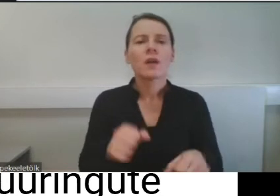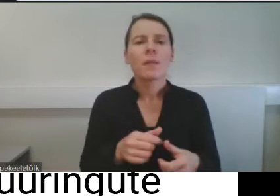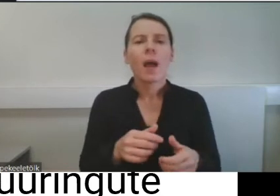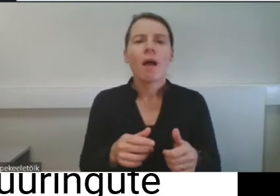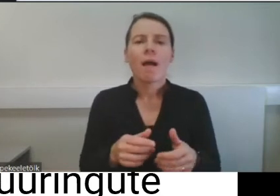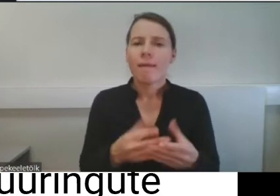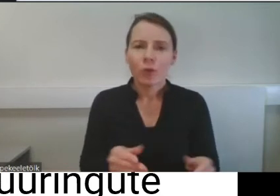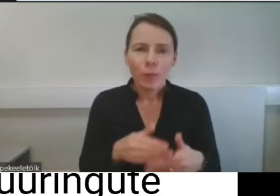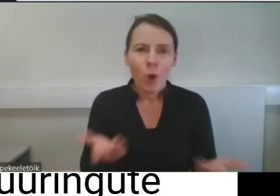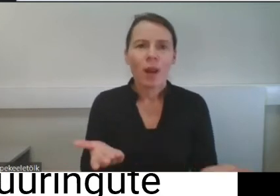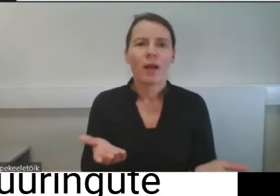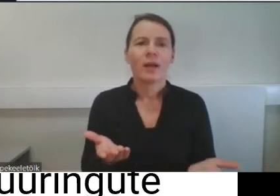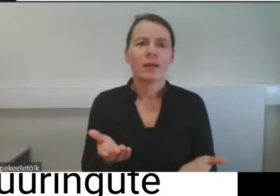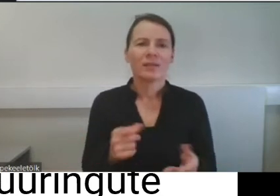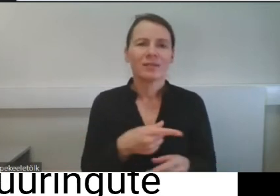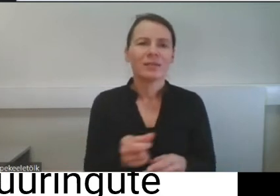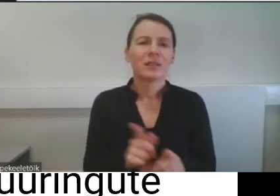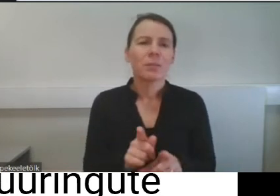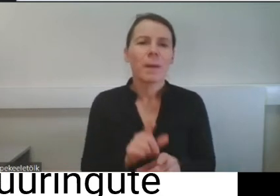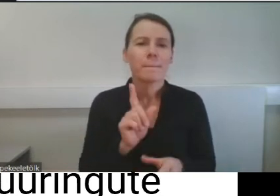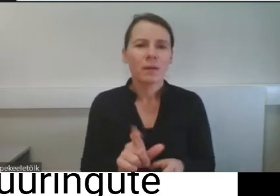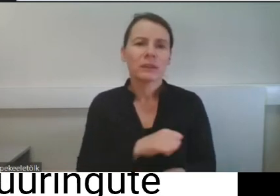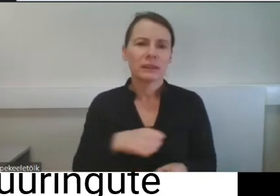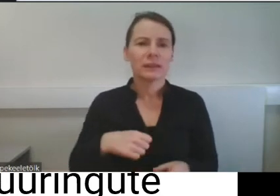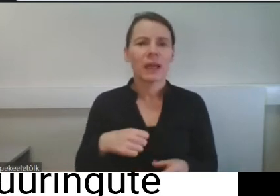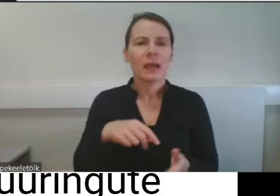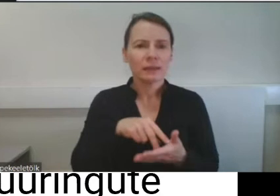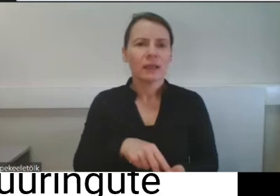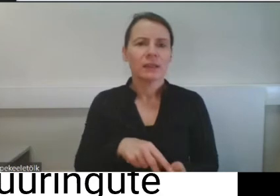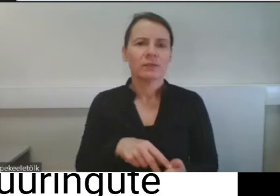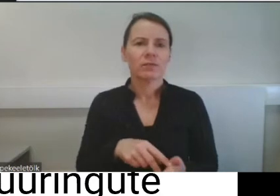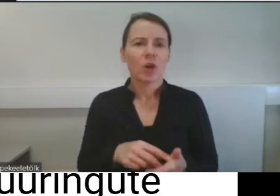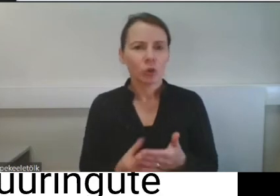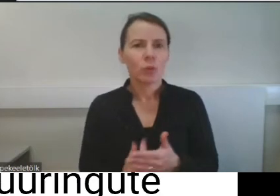põhimõtteliselt saime nagu puudega inimeste nimede